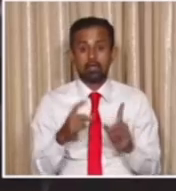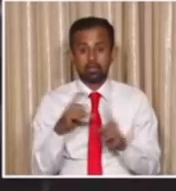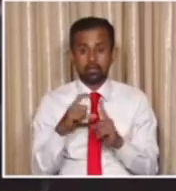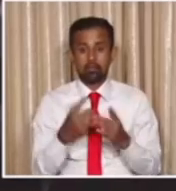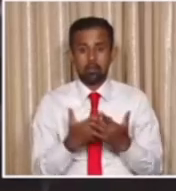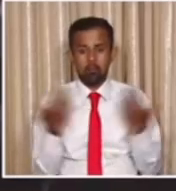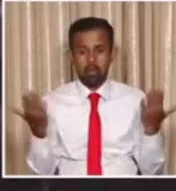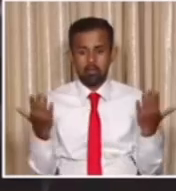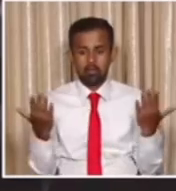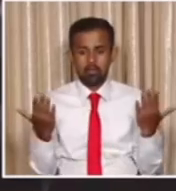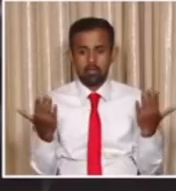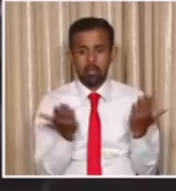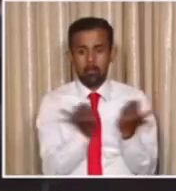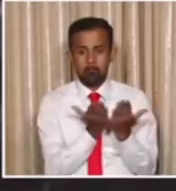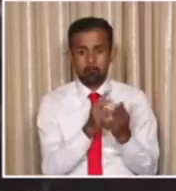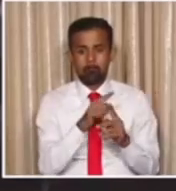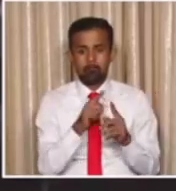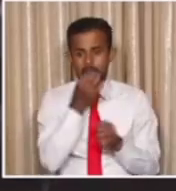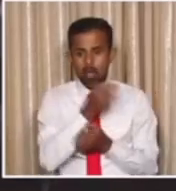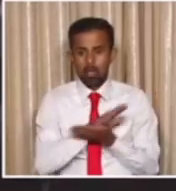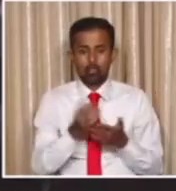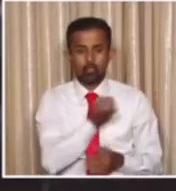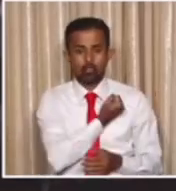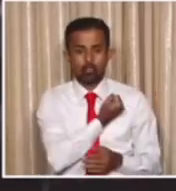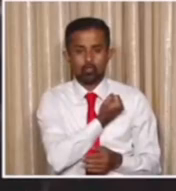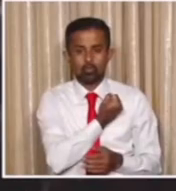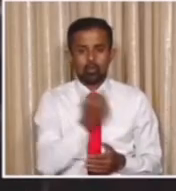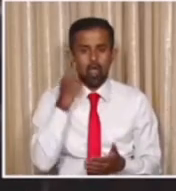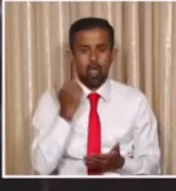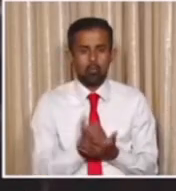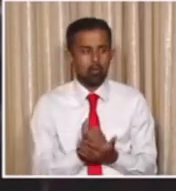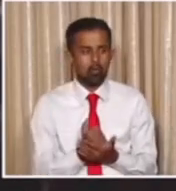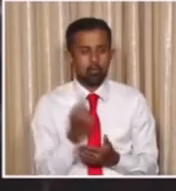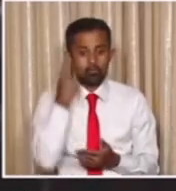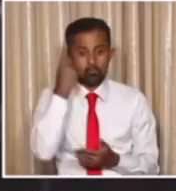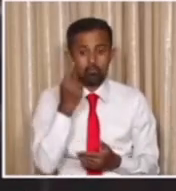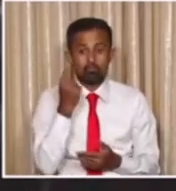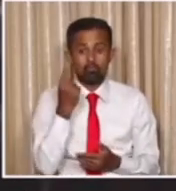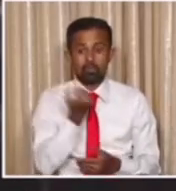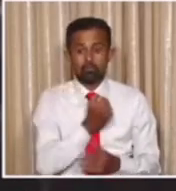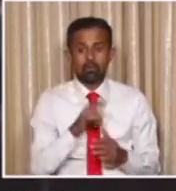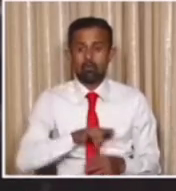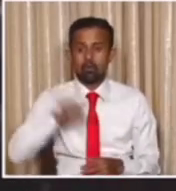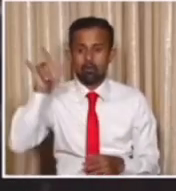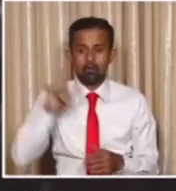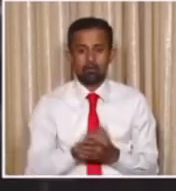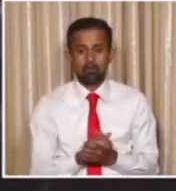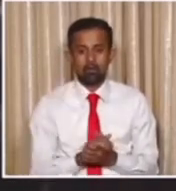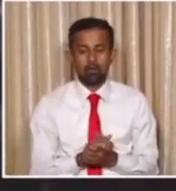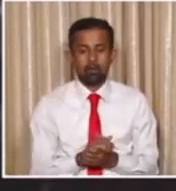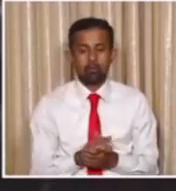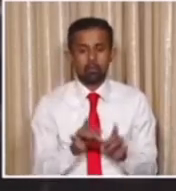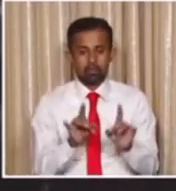මාධ්‍ය ගණනාවක් වාර්තා කරලා තියෙනවා හම්බන්තොට රෝහල 50 විශේෂඥ වෛද්‍යවරු රැටහැර ඇති කියලා. ගරු ඇමතුමනි, මේ